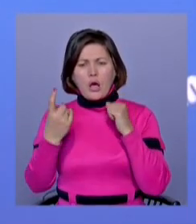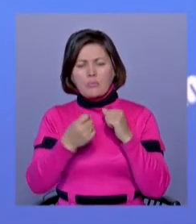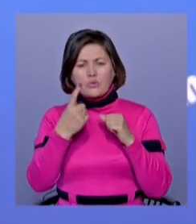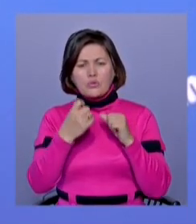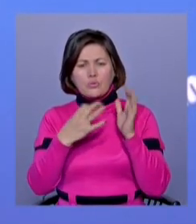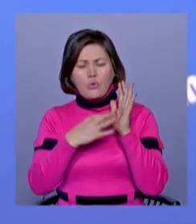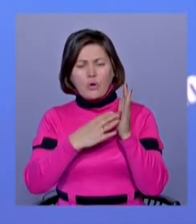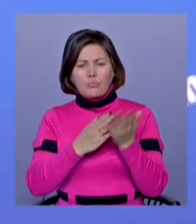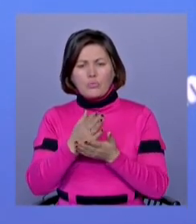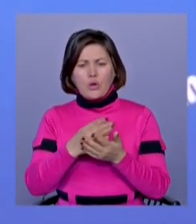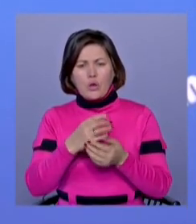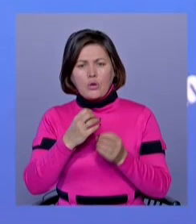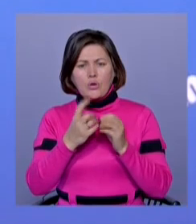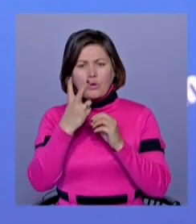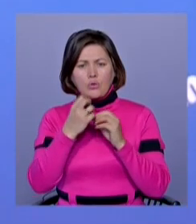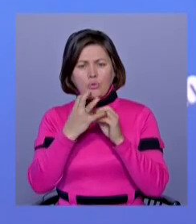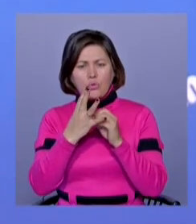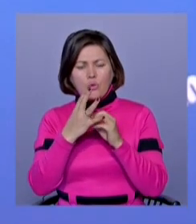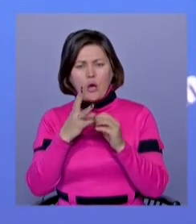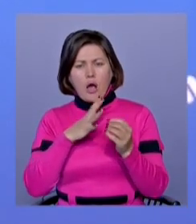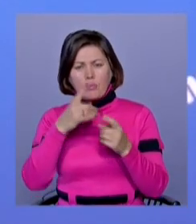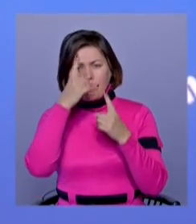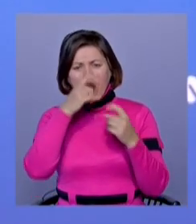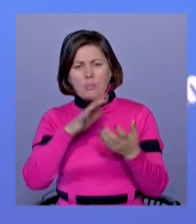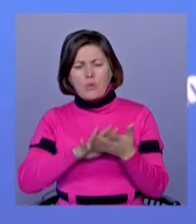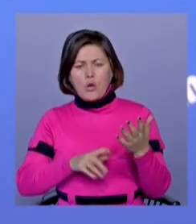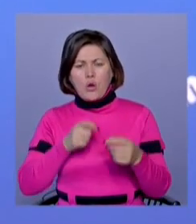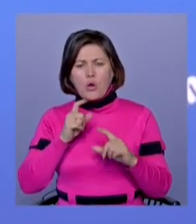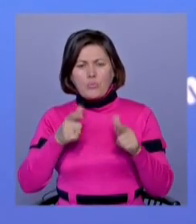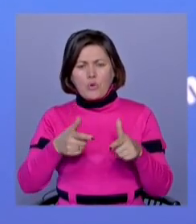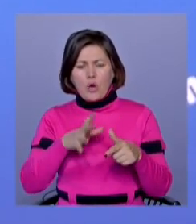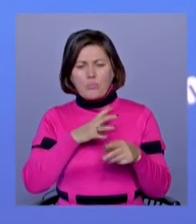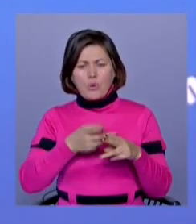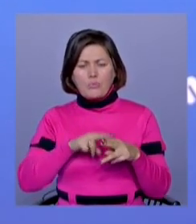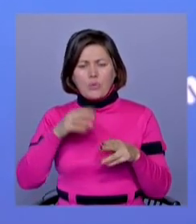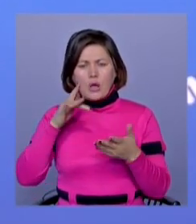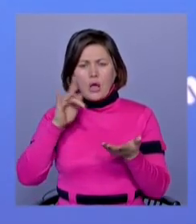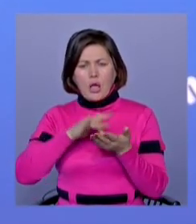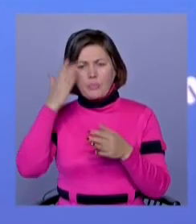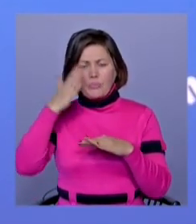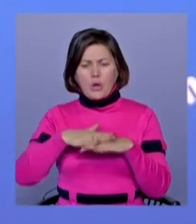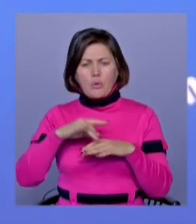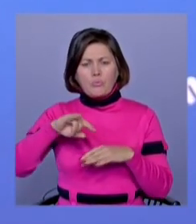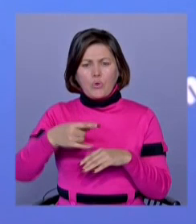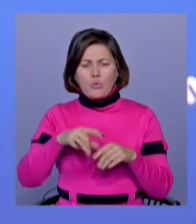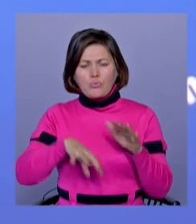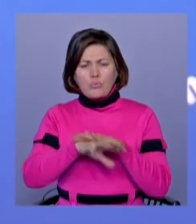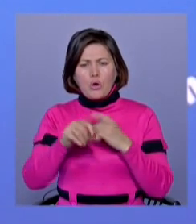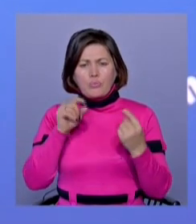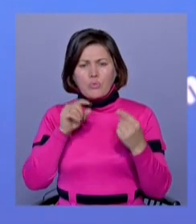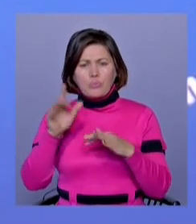109 қызметіне 214 өтініш түскенін атап өткізіміз келеді. Қала әкімі құдық қақпақтарының ұрлығына